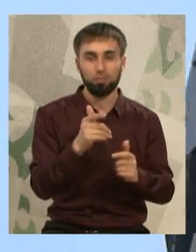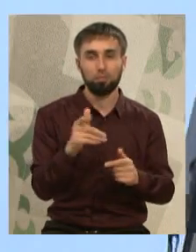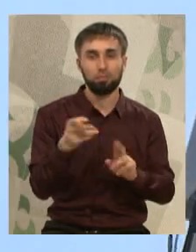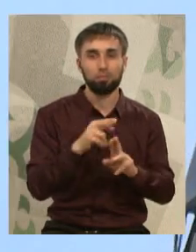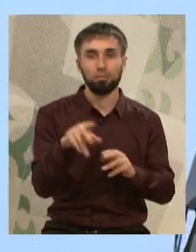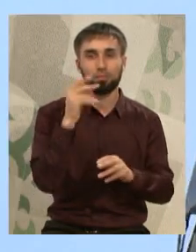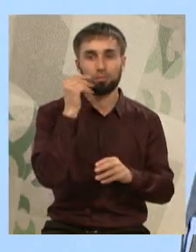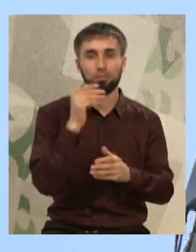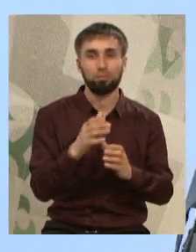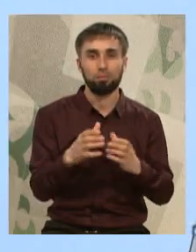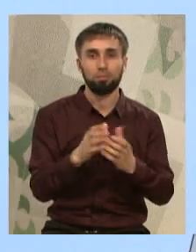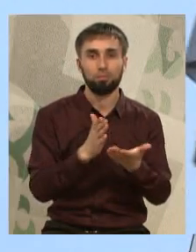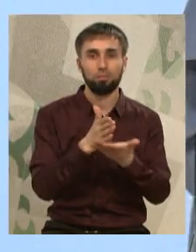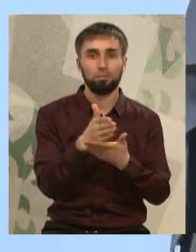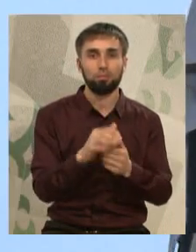смотрины.